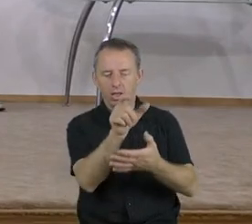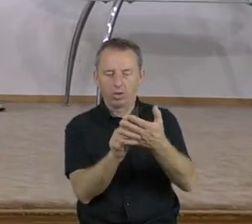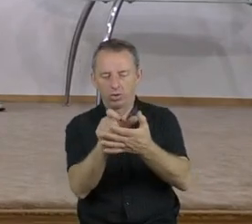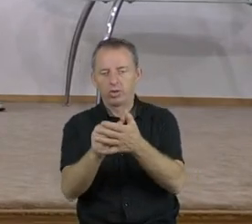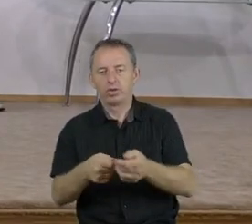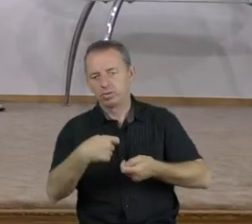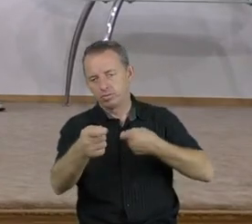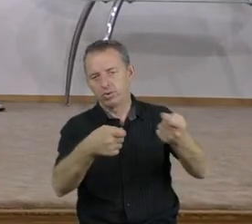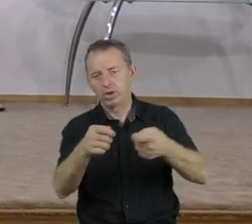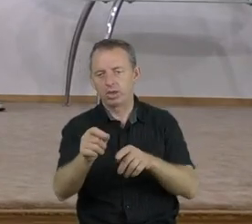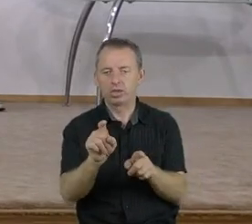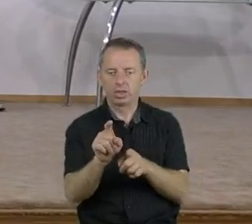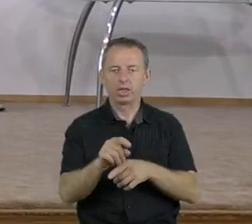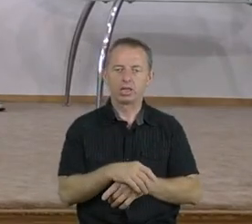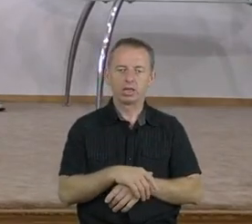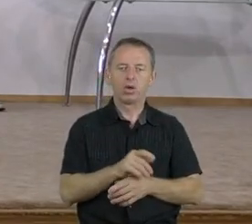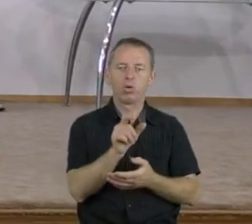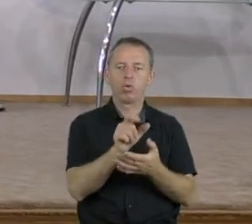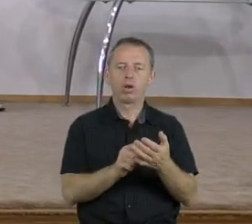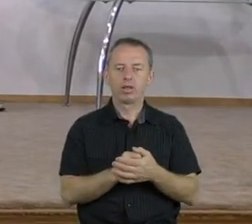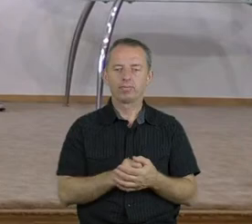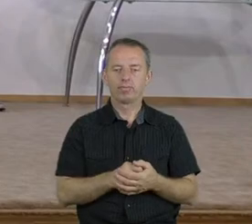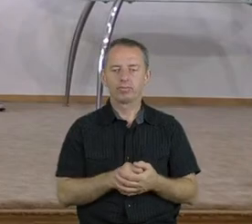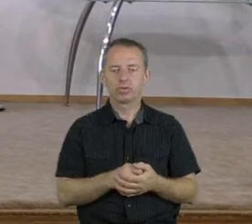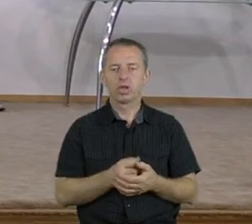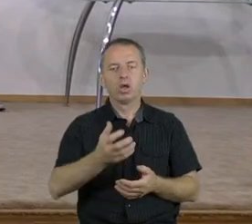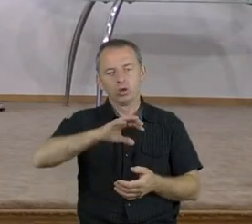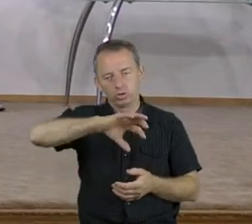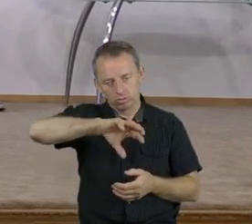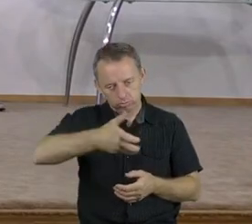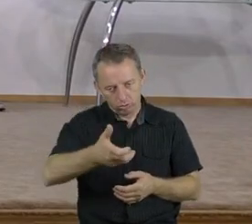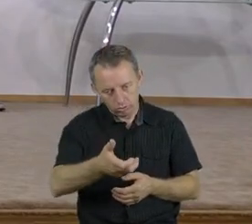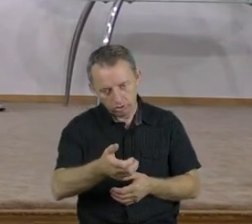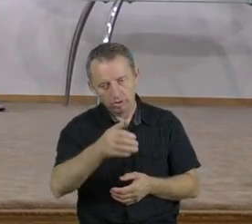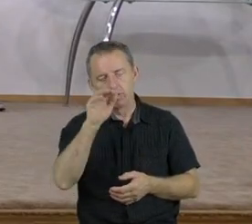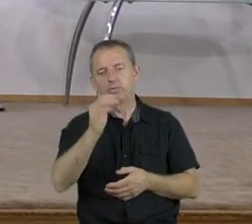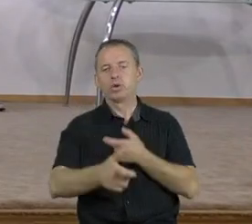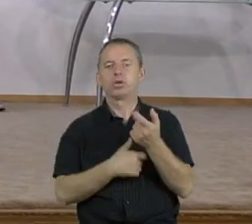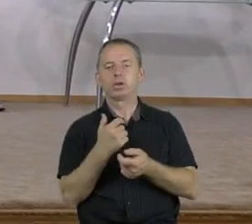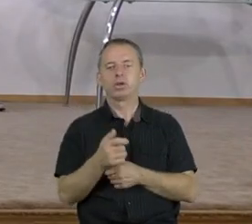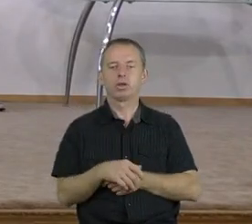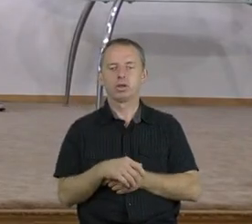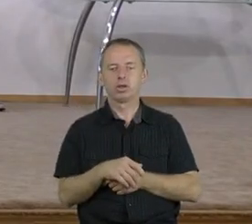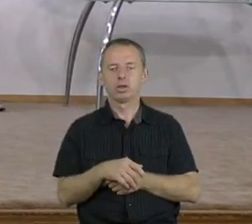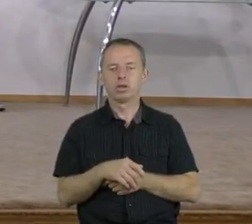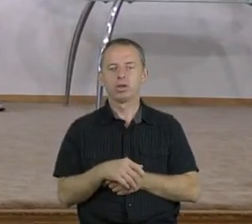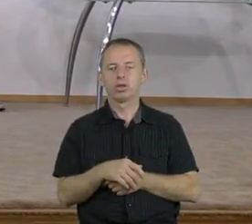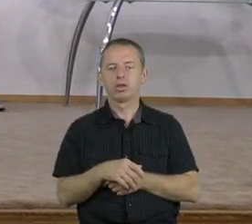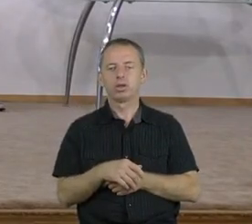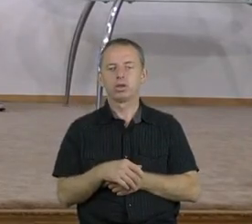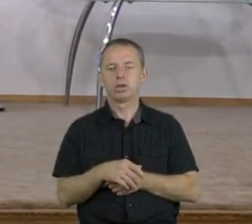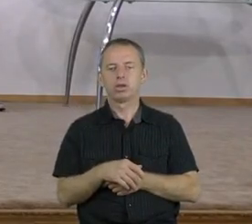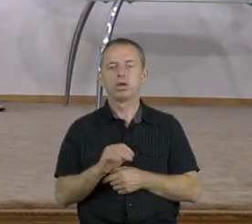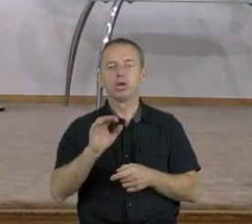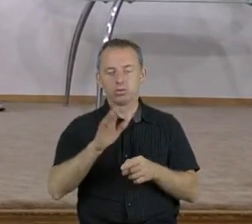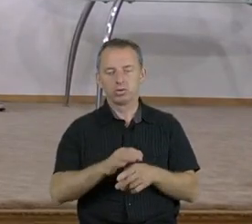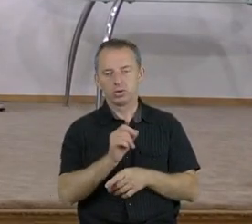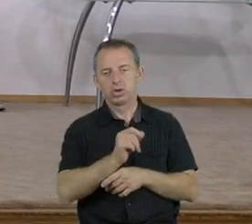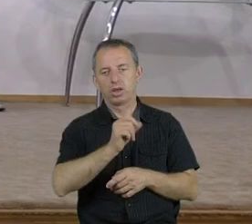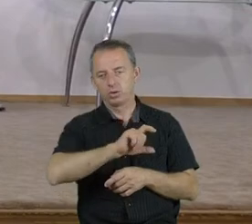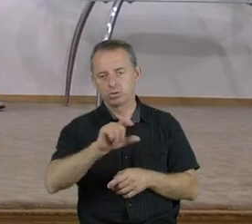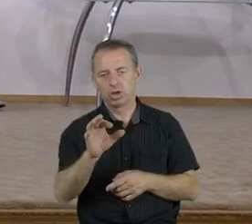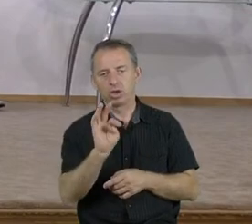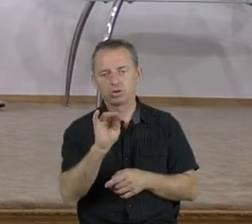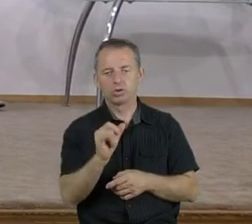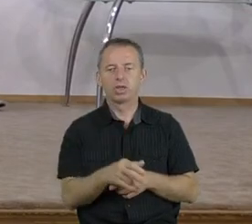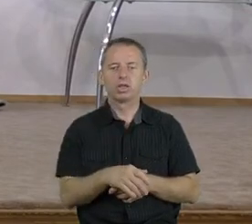stać się posiadaczem takich ulotek, w jaki sposób zbór mógłby też pozamawiać sobie takie ulotki do swoich celów, więc piszcie na czacie,